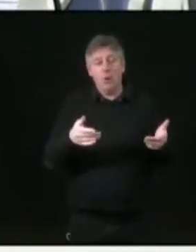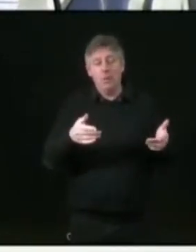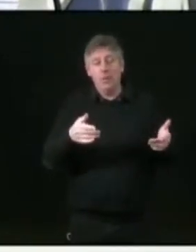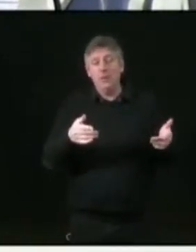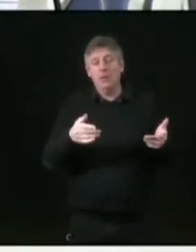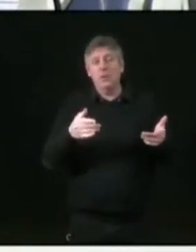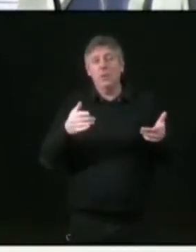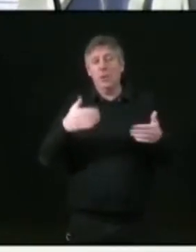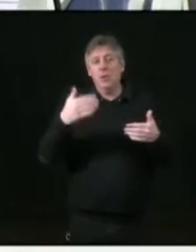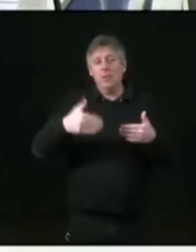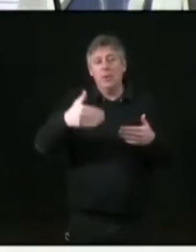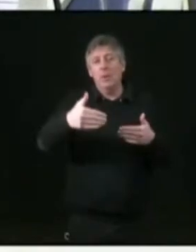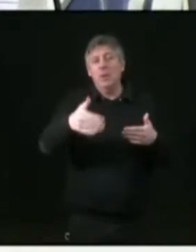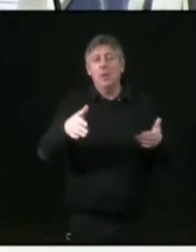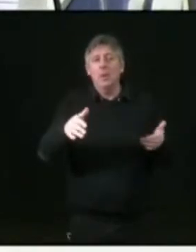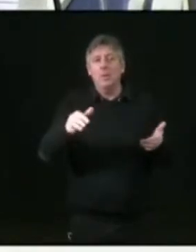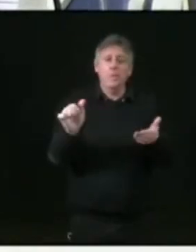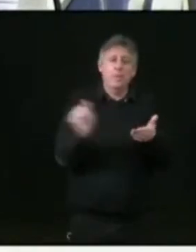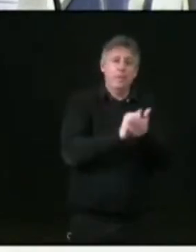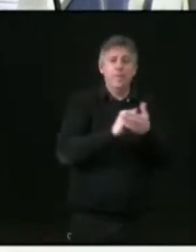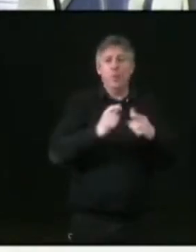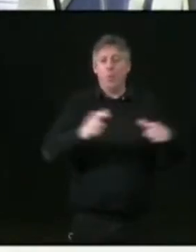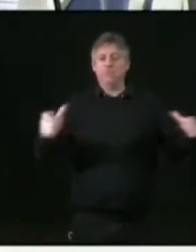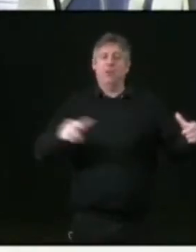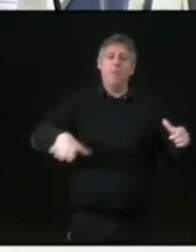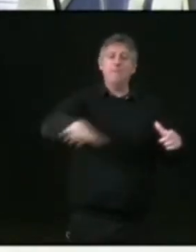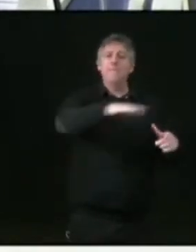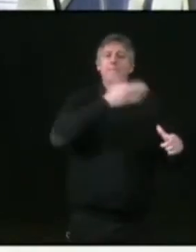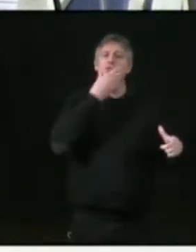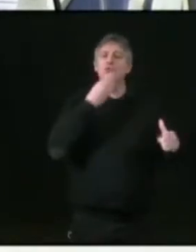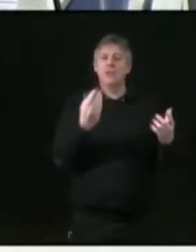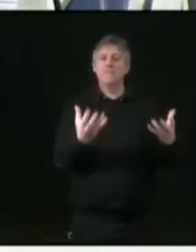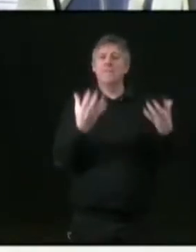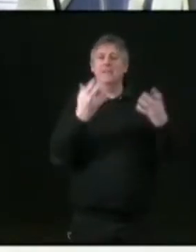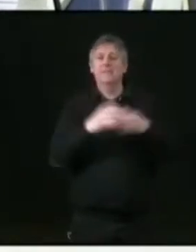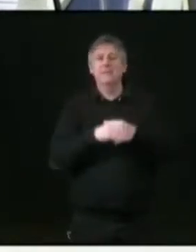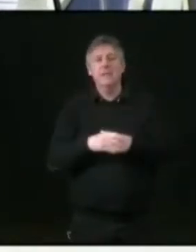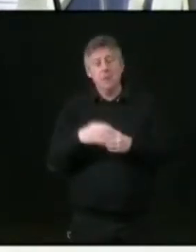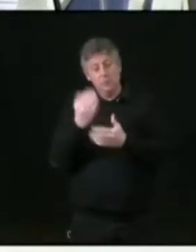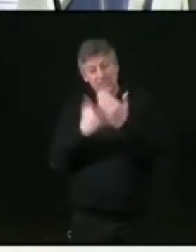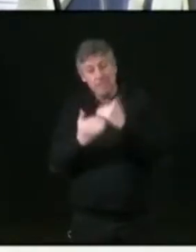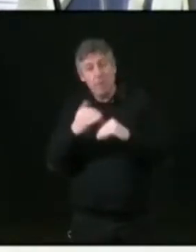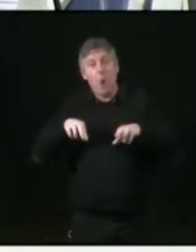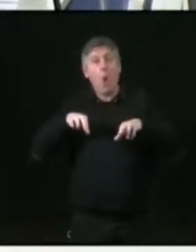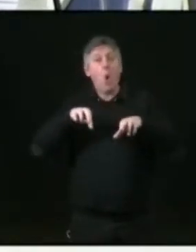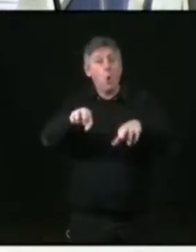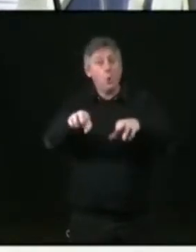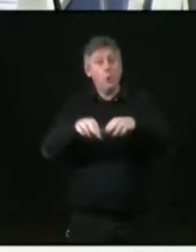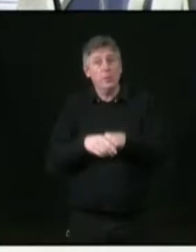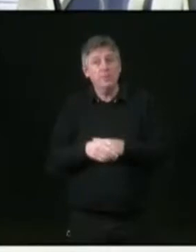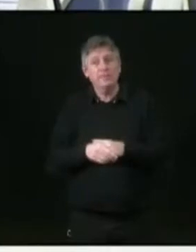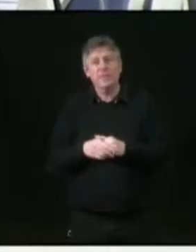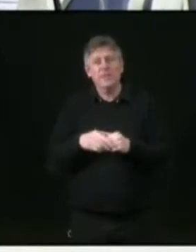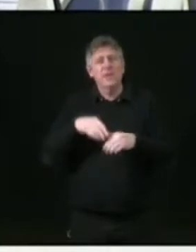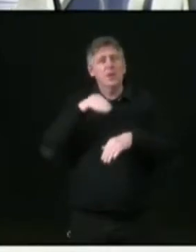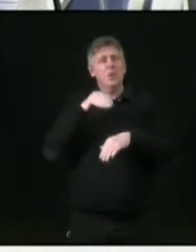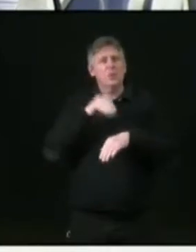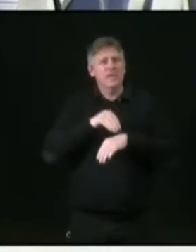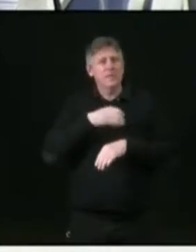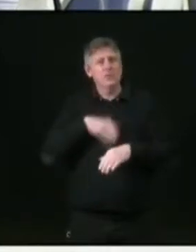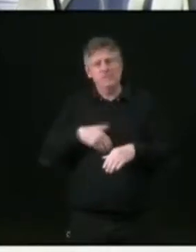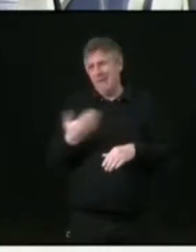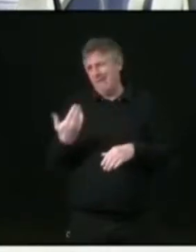que le projet s'est arrêté à être rasé. Et puis le reste, c'est le plan en rue. On a passé ça au conseil